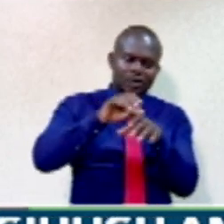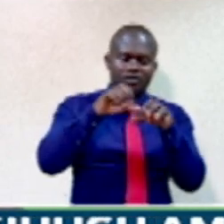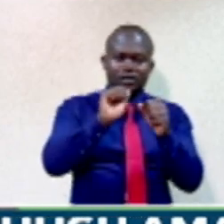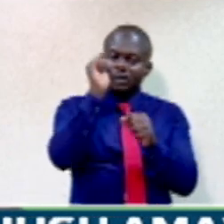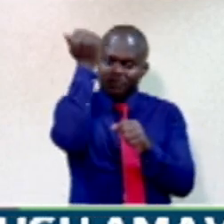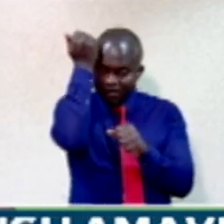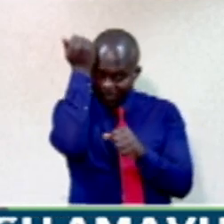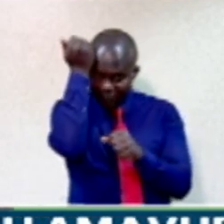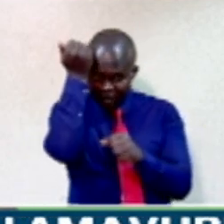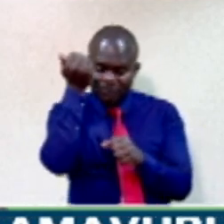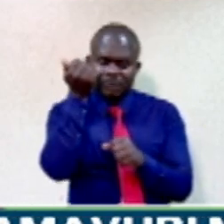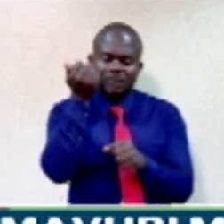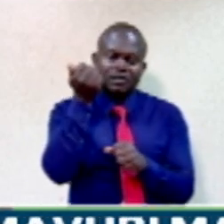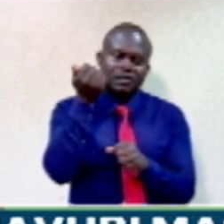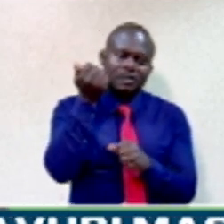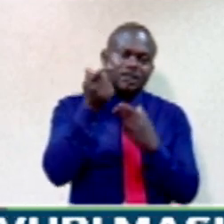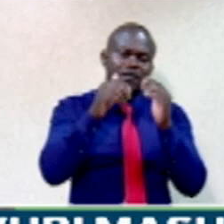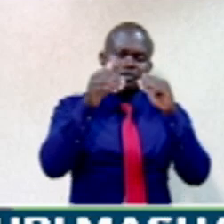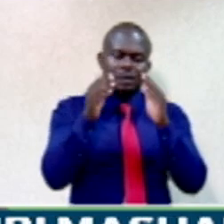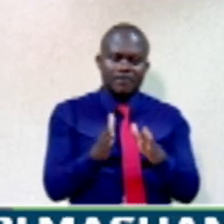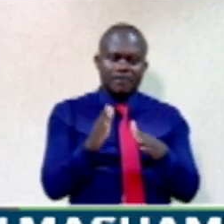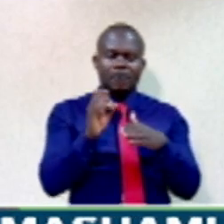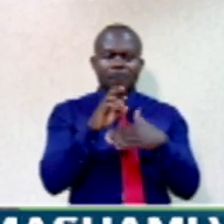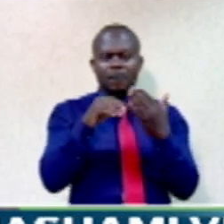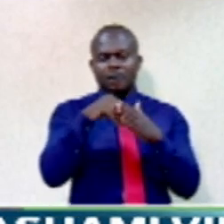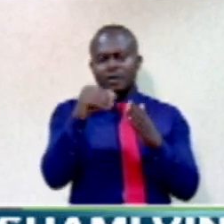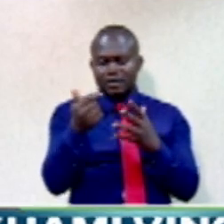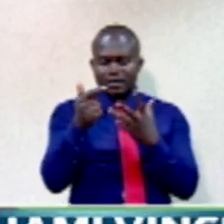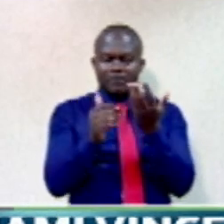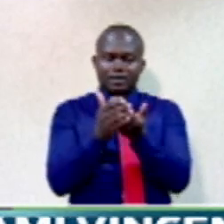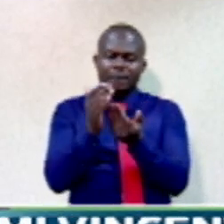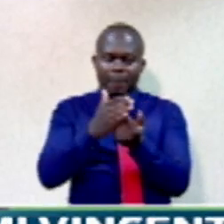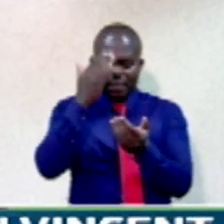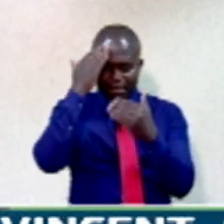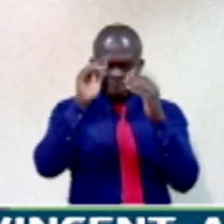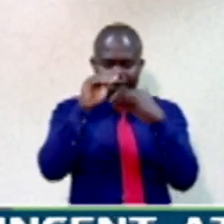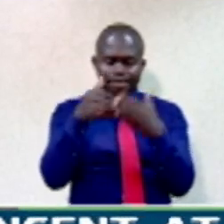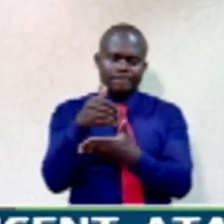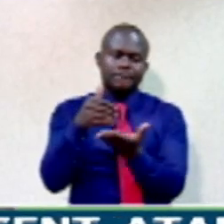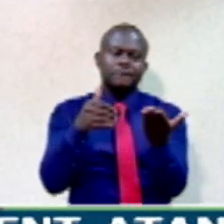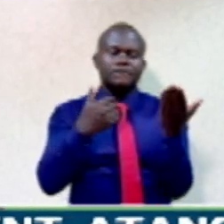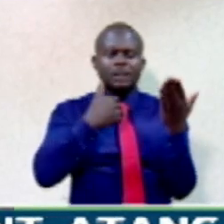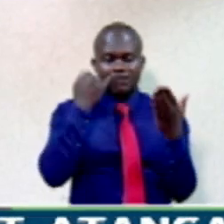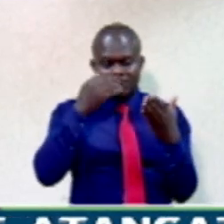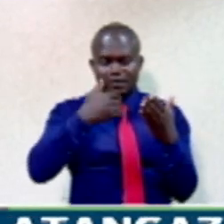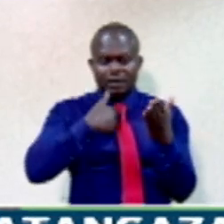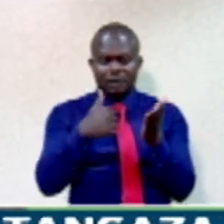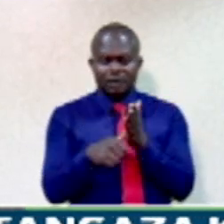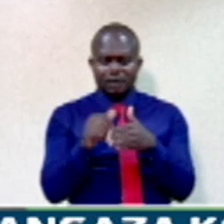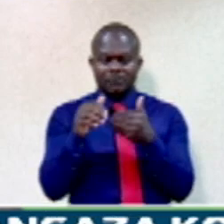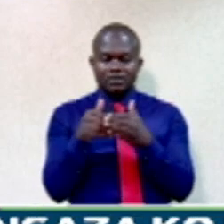ubwishingizi byaba ibyo wahinze cyangwa se amatungo woroye, kugira ngo niugira n'ikibazo cyo